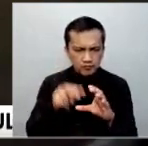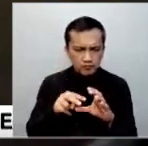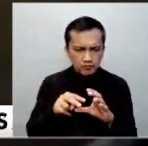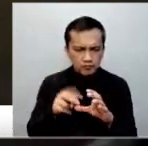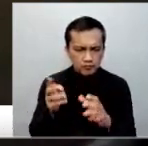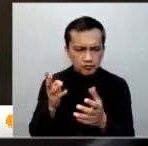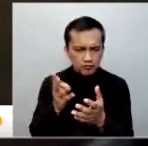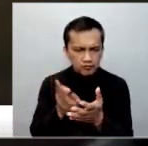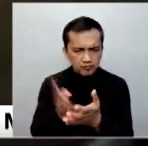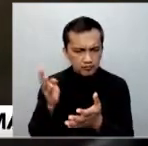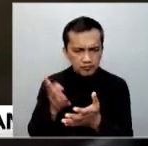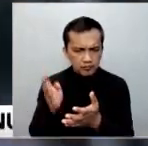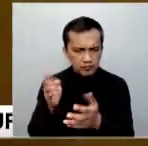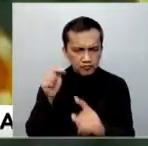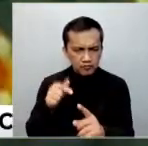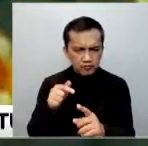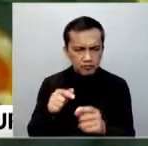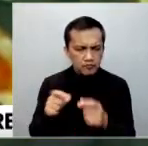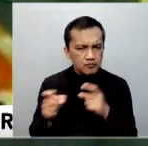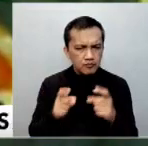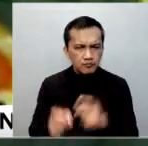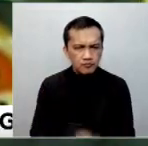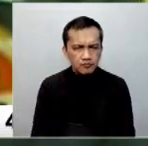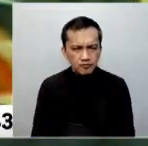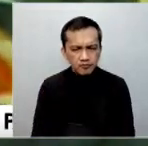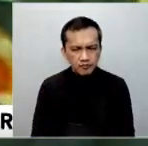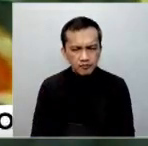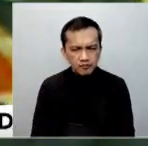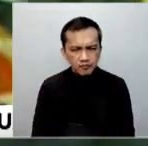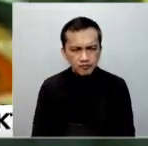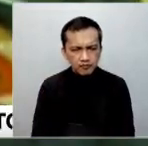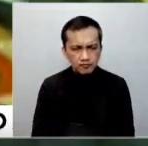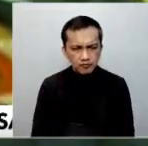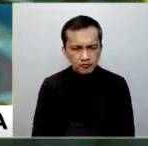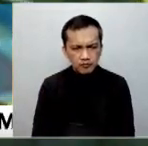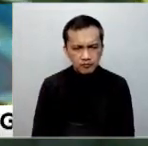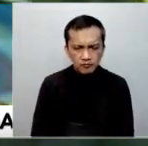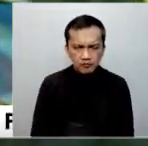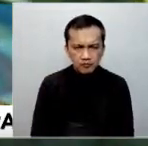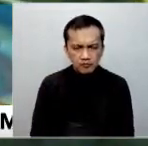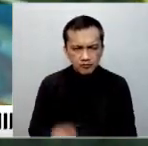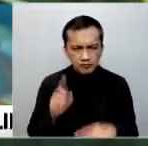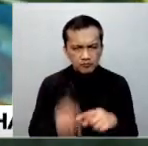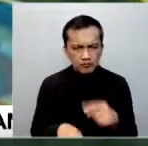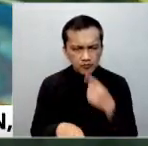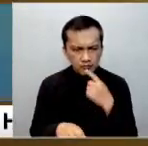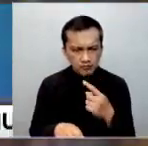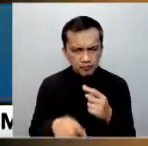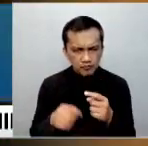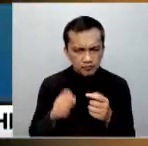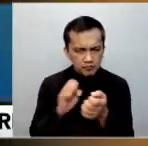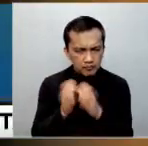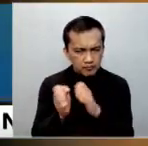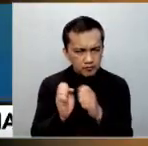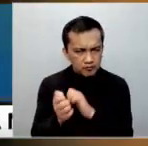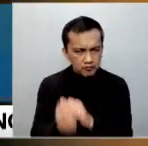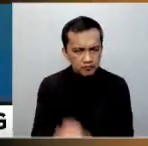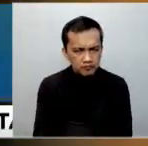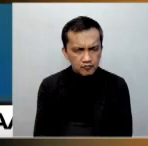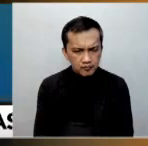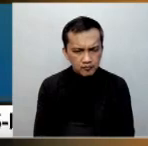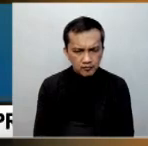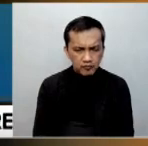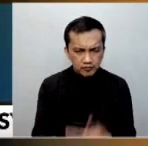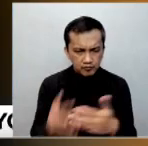target umano sa operasyon. Hindi ko masabi sir kasi yung video edited na sir eh. Sa kabila